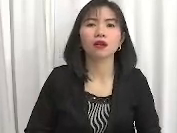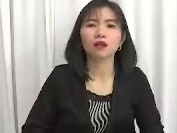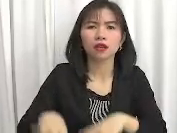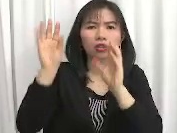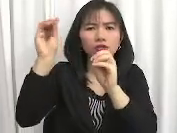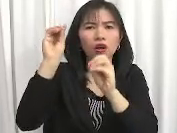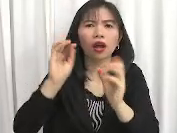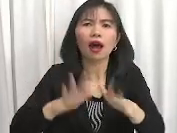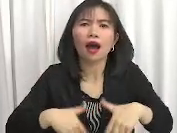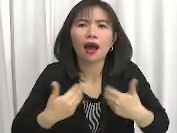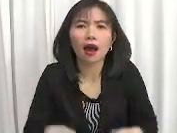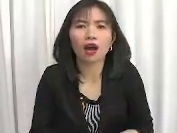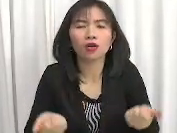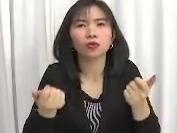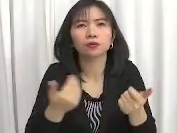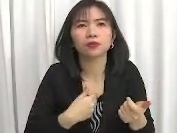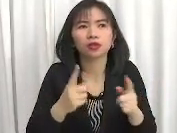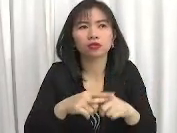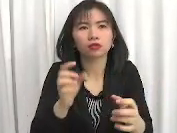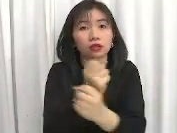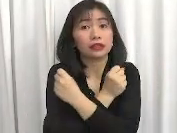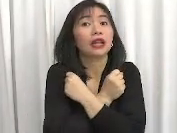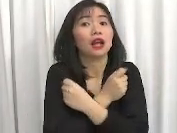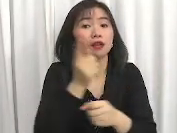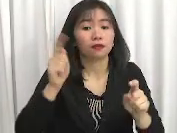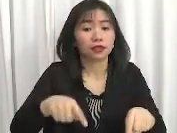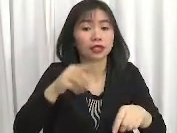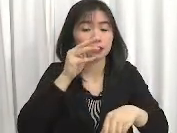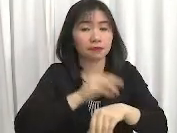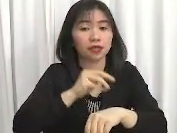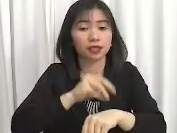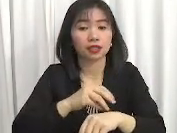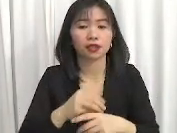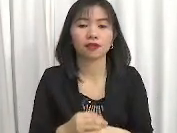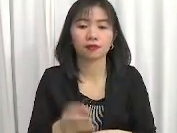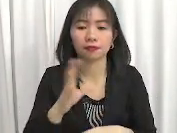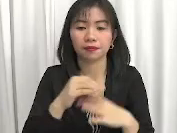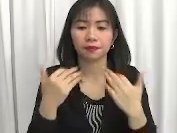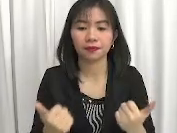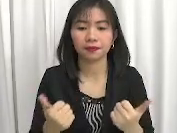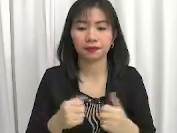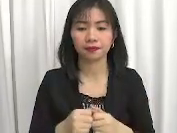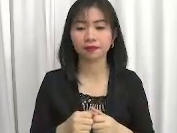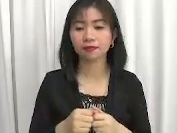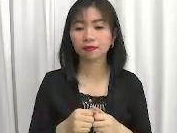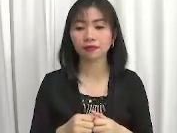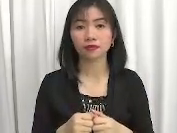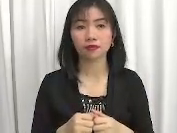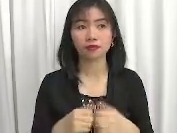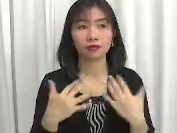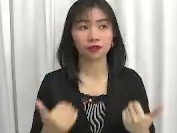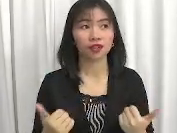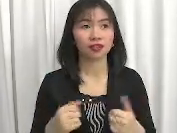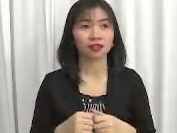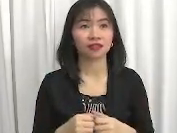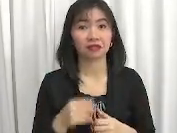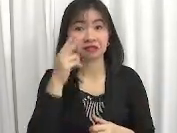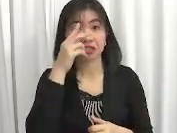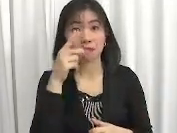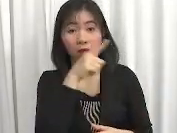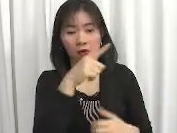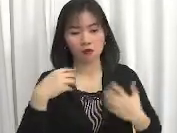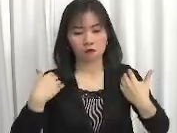na mahalin ang gawain ng Diyos. Kasi kung, tignan mo na ba yung kasuotan natin, Brother Rudy? Sino ba